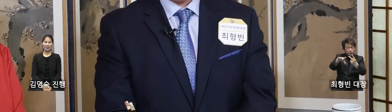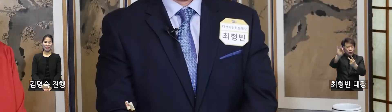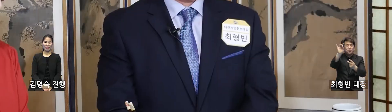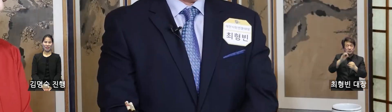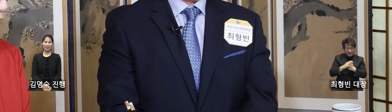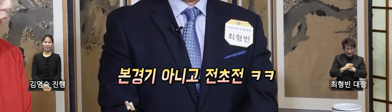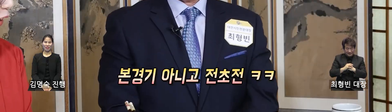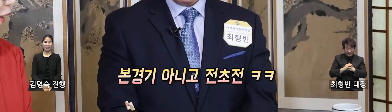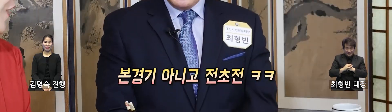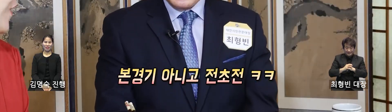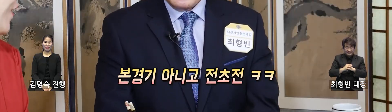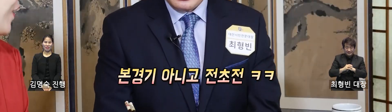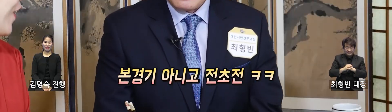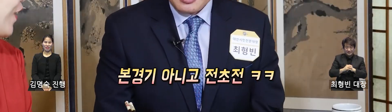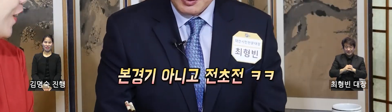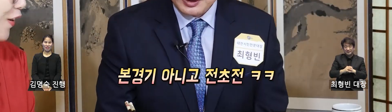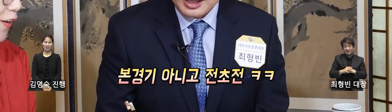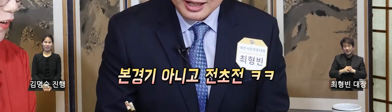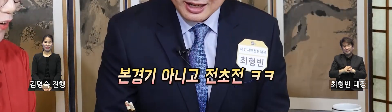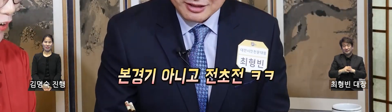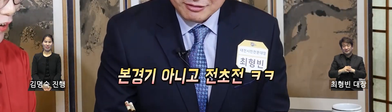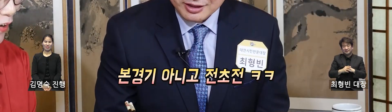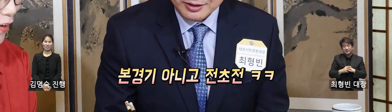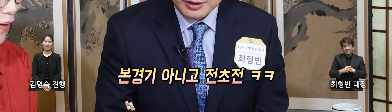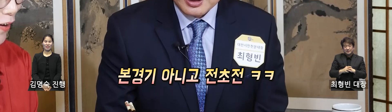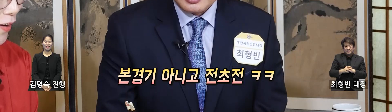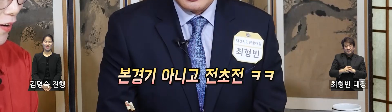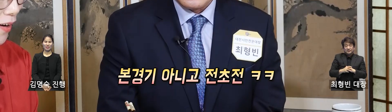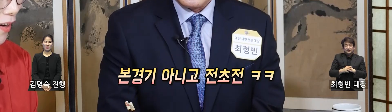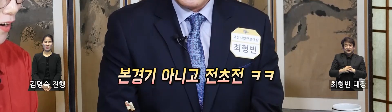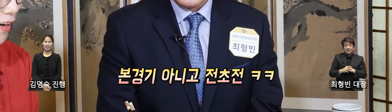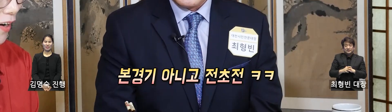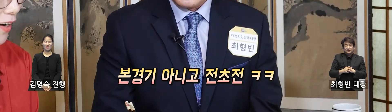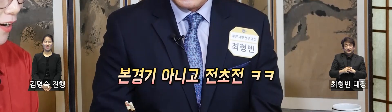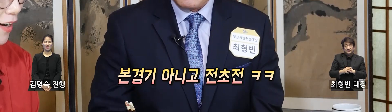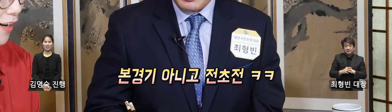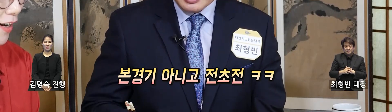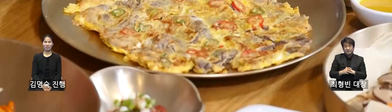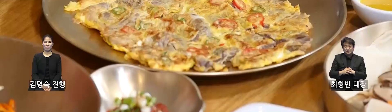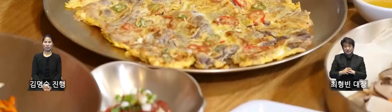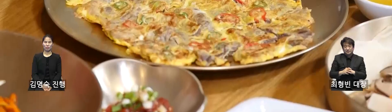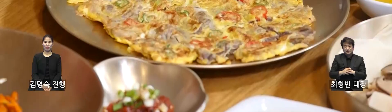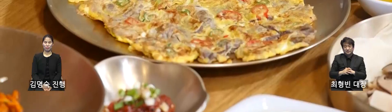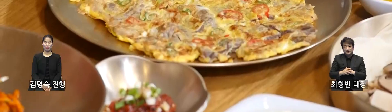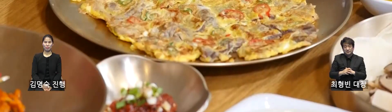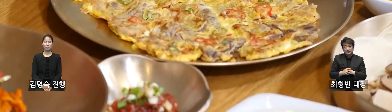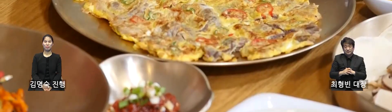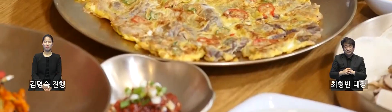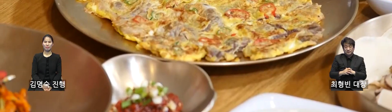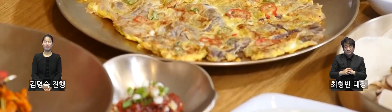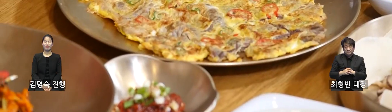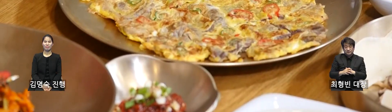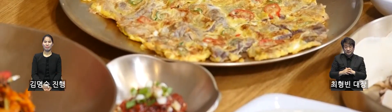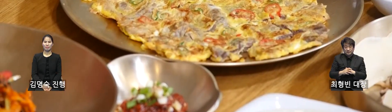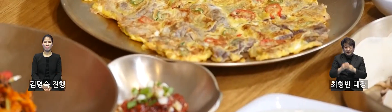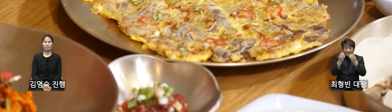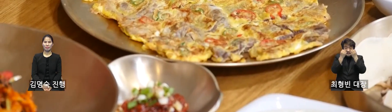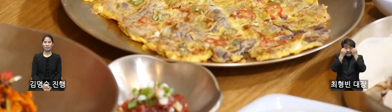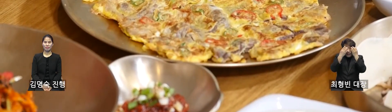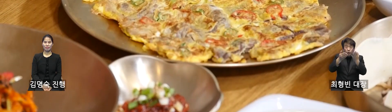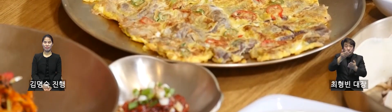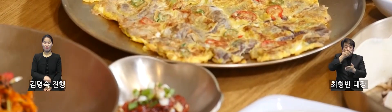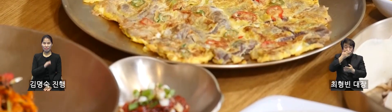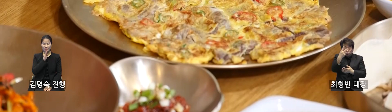날 본전은 아니고 에 본 경기는 아니구요 어 전체적으로 지금 새로 음식이 지금 2개 각도 새로